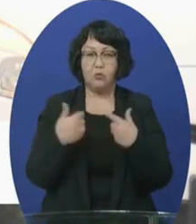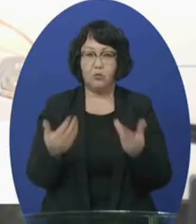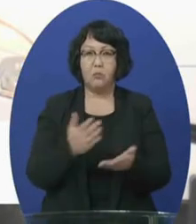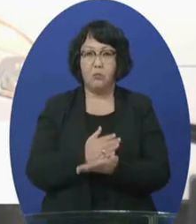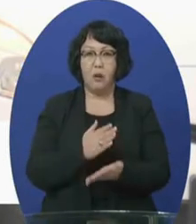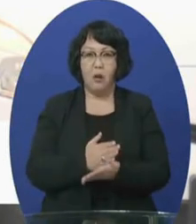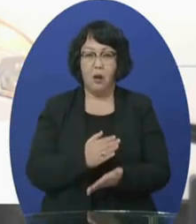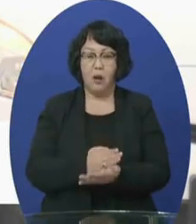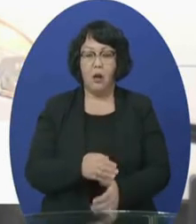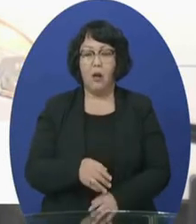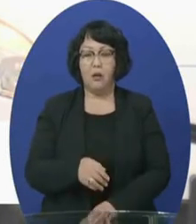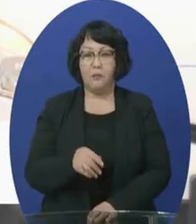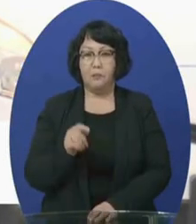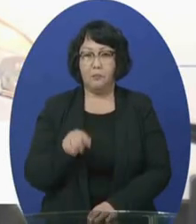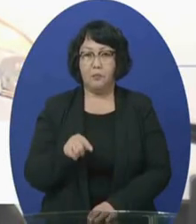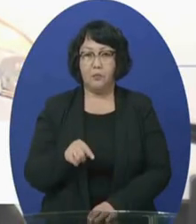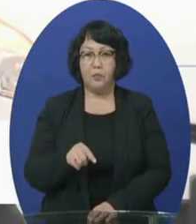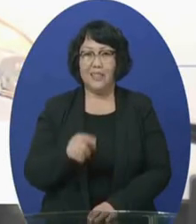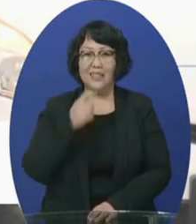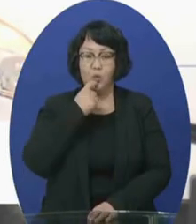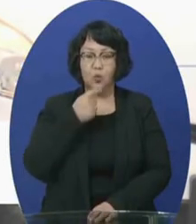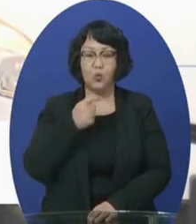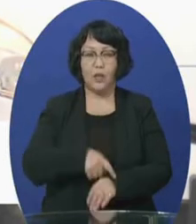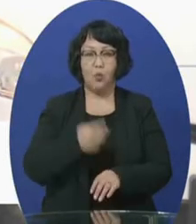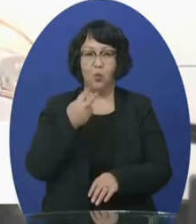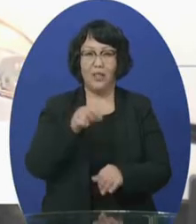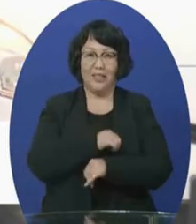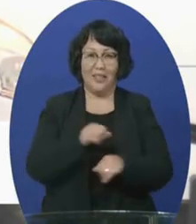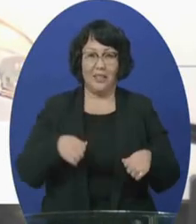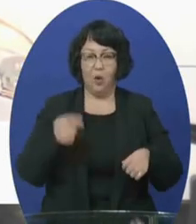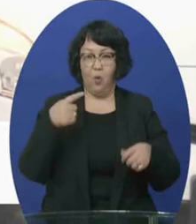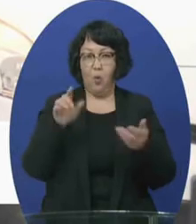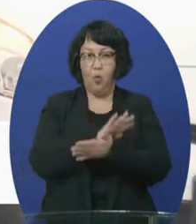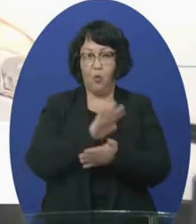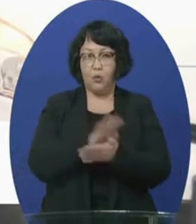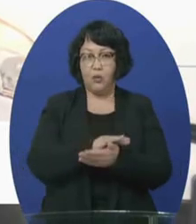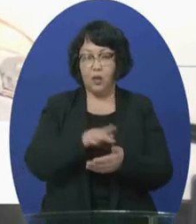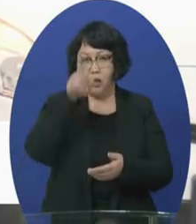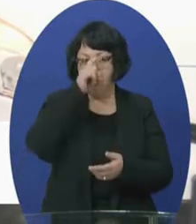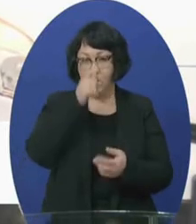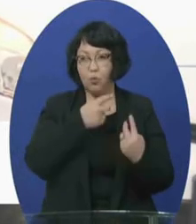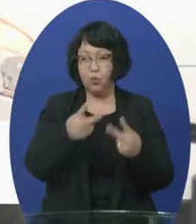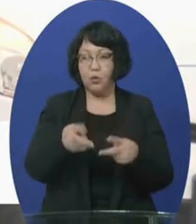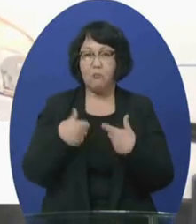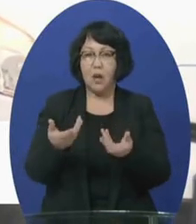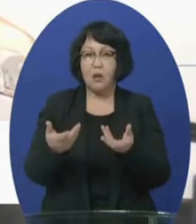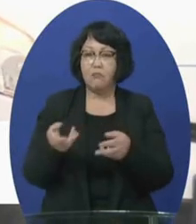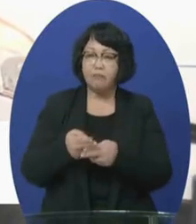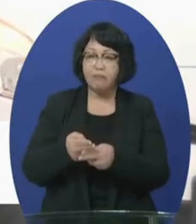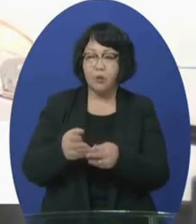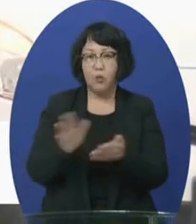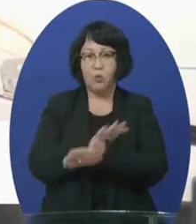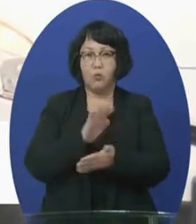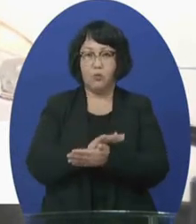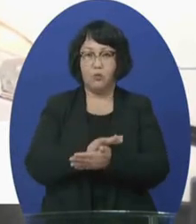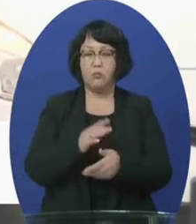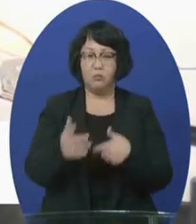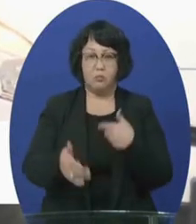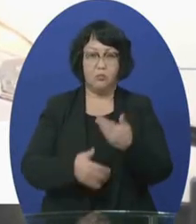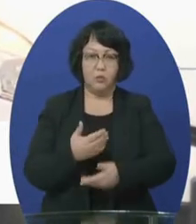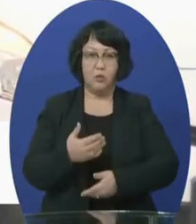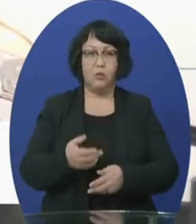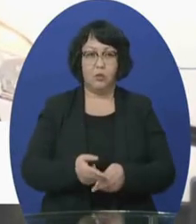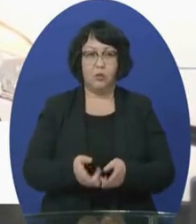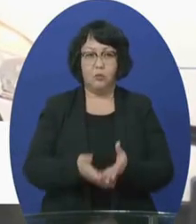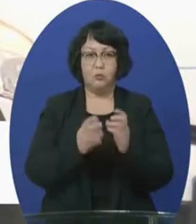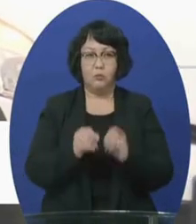бас энэ хэцүү цаг үед ард иргэдэд төргийн шуурхай чанартай эмнэлгийн үйлчлэгийг хөрөхөд одоо бас тус нэмэр болох